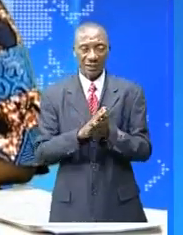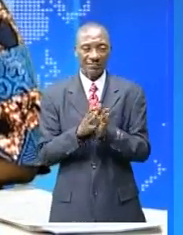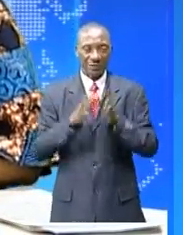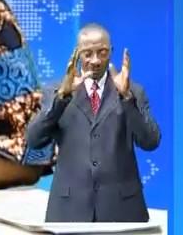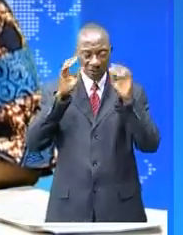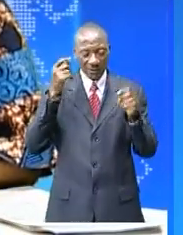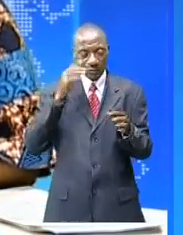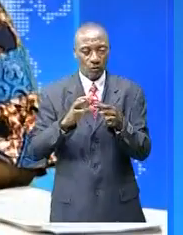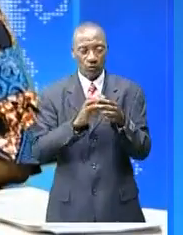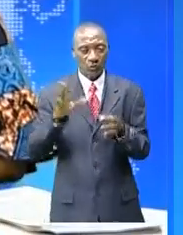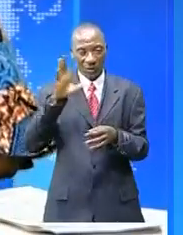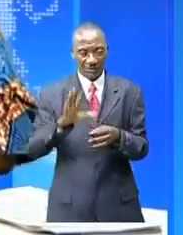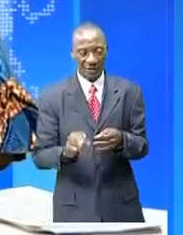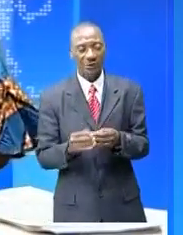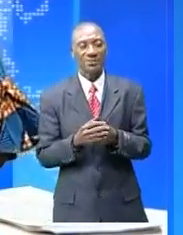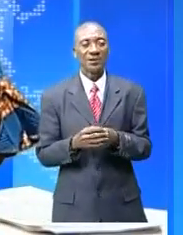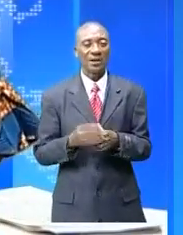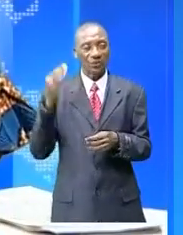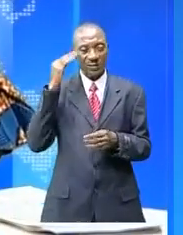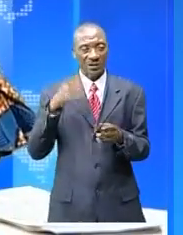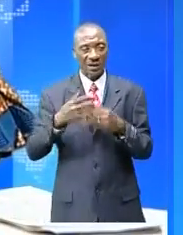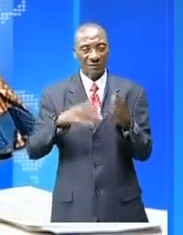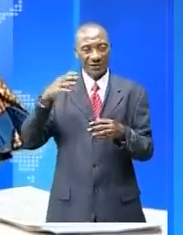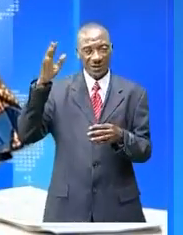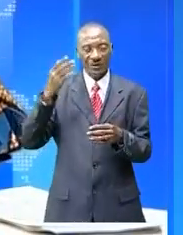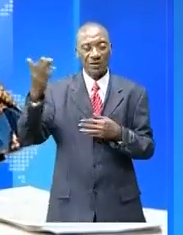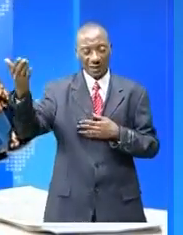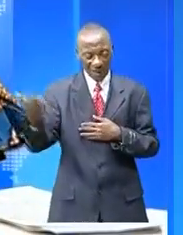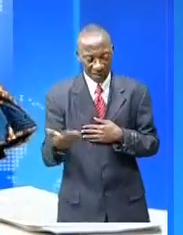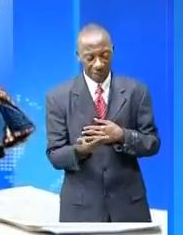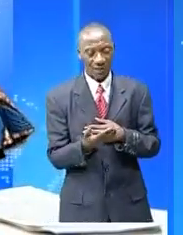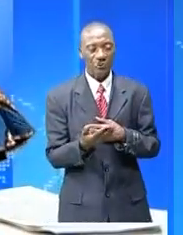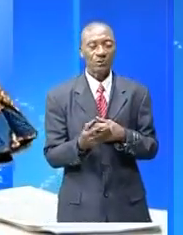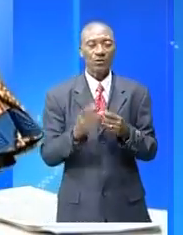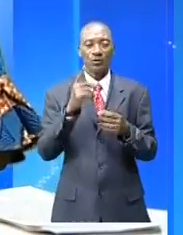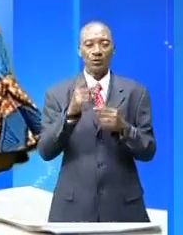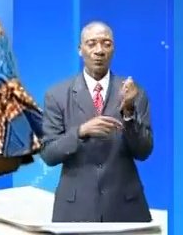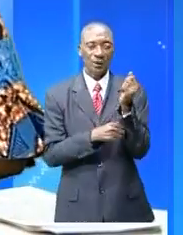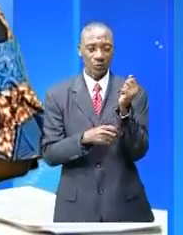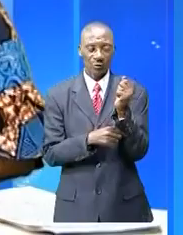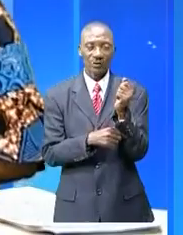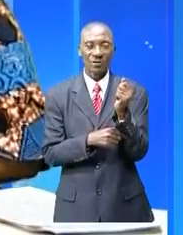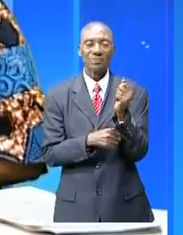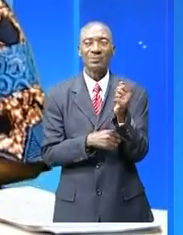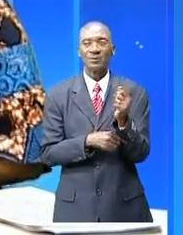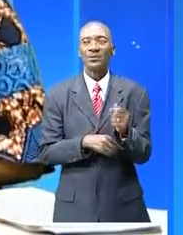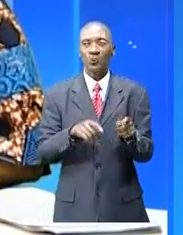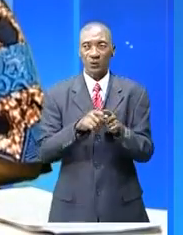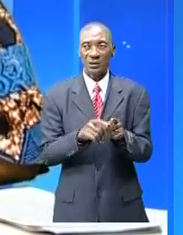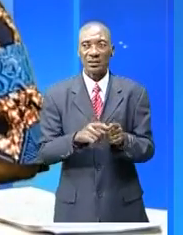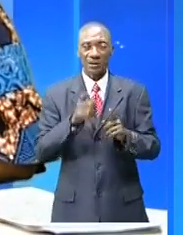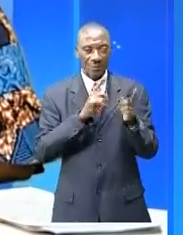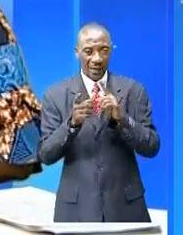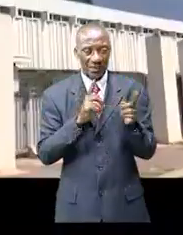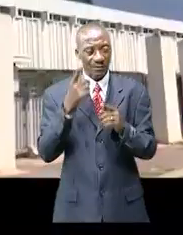reçu par la ministre d'État, ministre des Affaires étrangères, Marie Toumba Nzeza, qui a par la même occasion reçu quelques copies figurées.